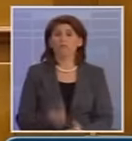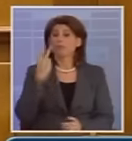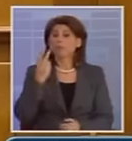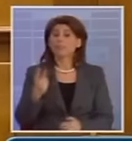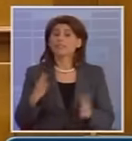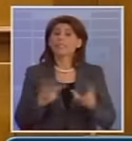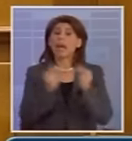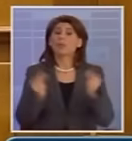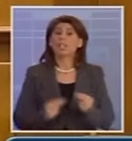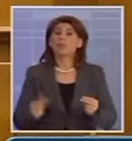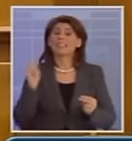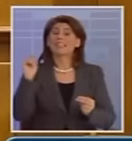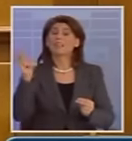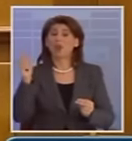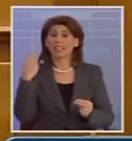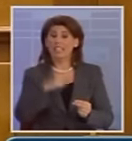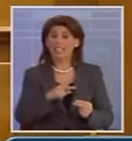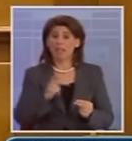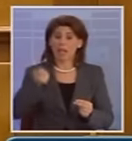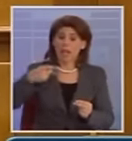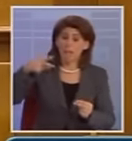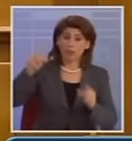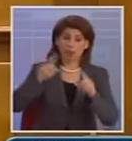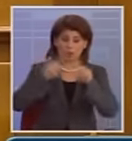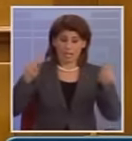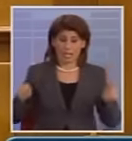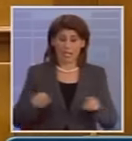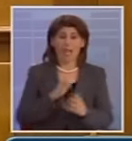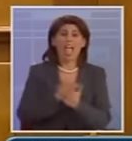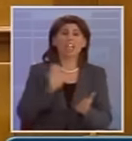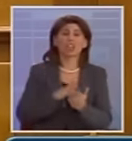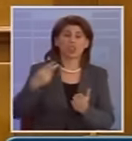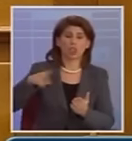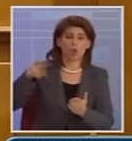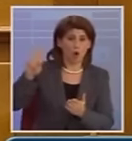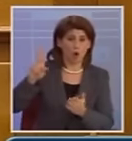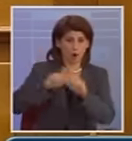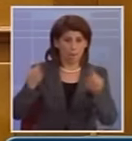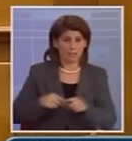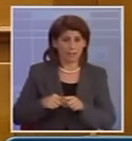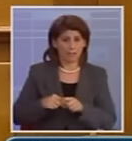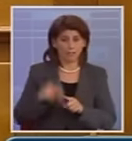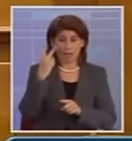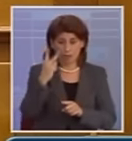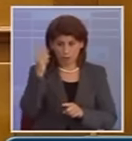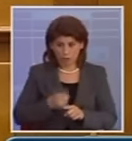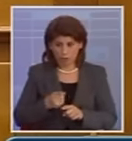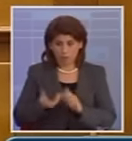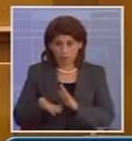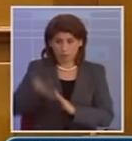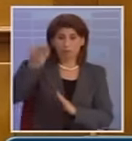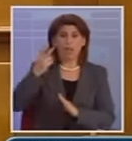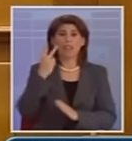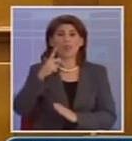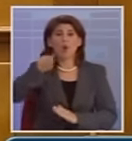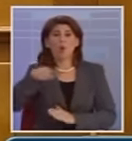πρώτες συνέπειες πολιτικής σας. Τα επιτόκια εντόκων γραμματείων ανέβηκαν ήδη από το 2% στο